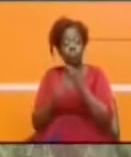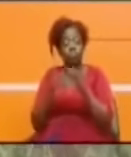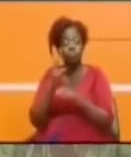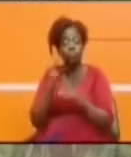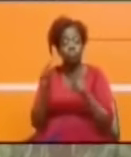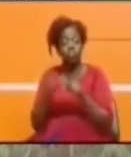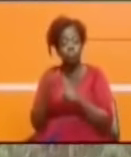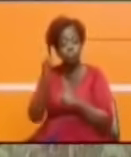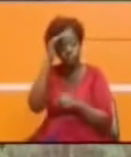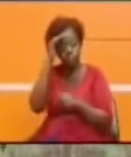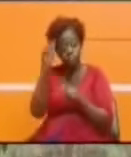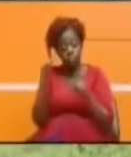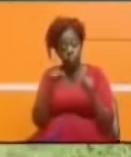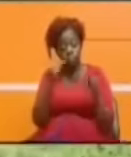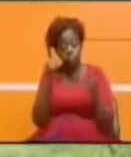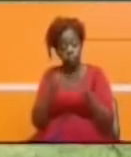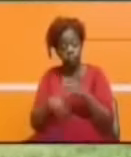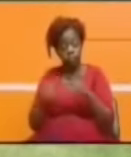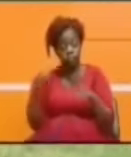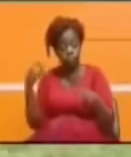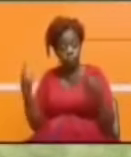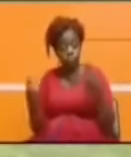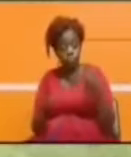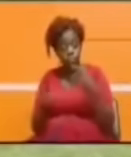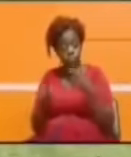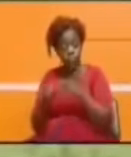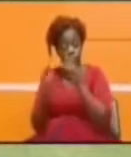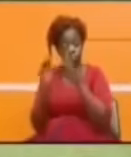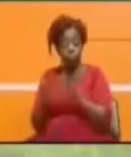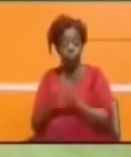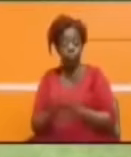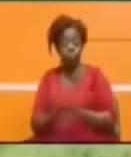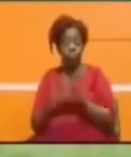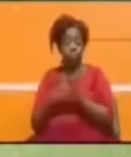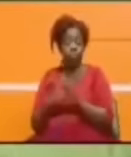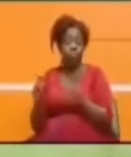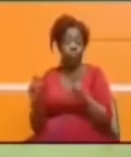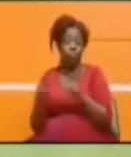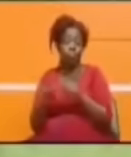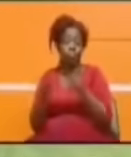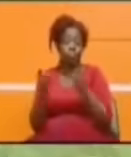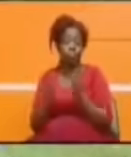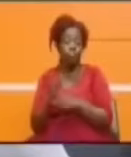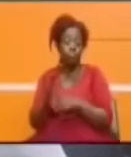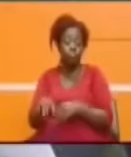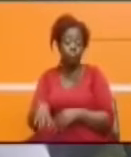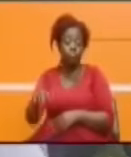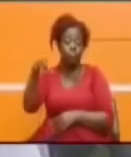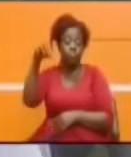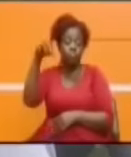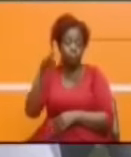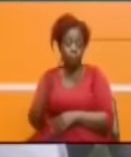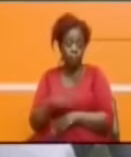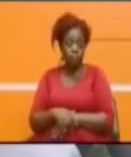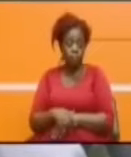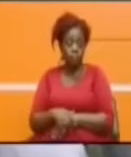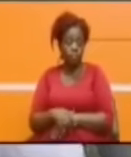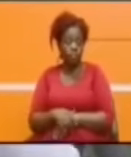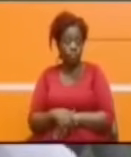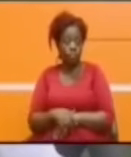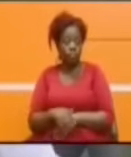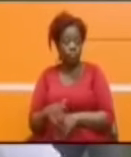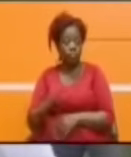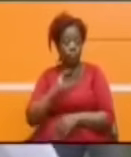baliko n'abasirikale bye balumiriza okwekubana omugagga ono okubaliisa akakanja so nga mu bifo ebyo mwe bakulidde. Ennyumba yaffe enkulu yali